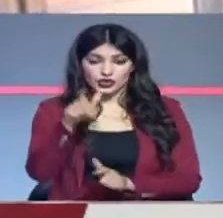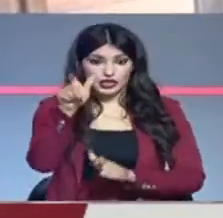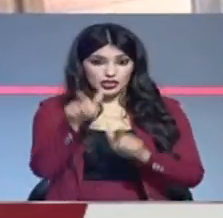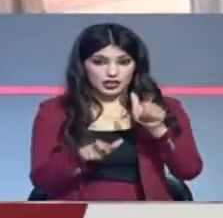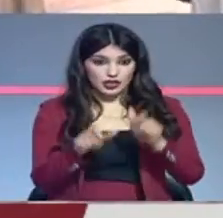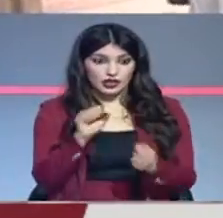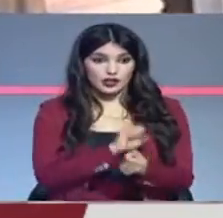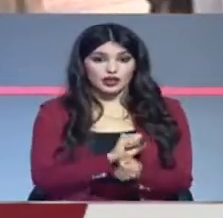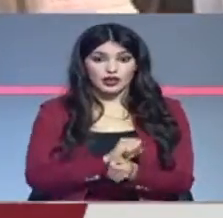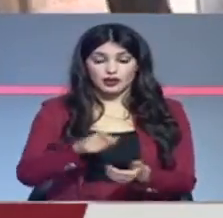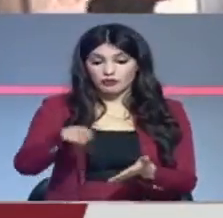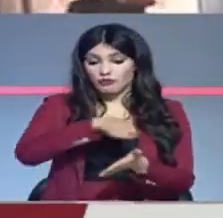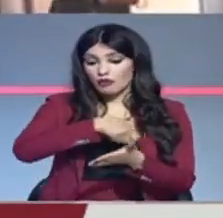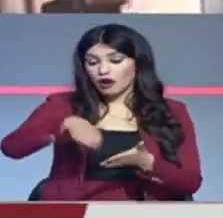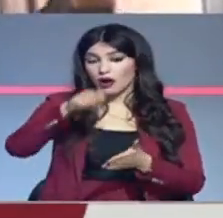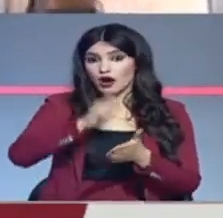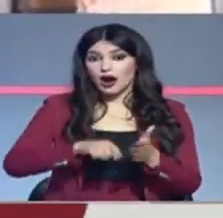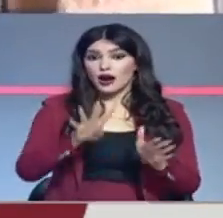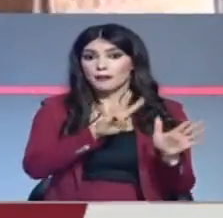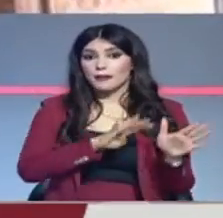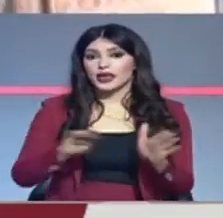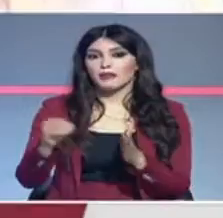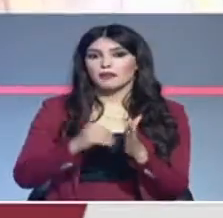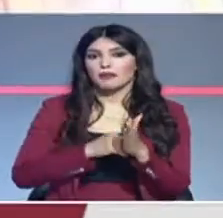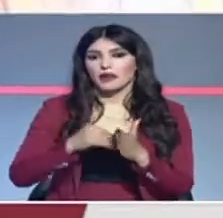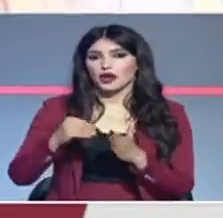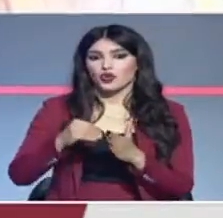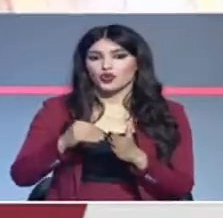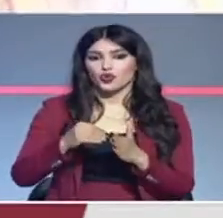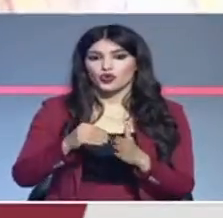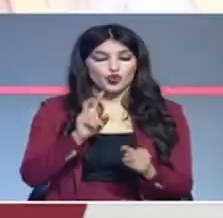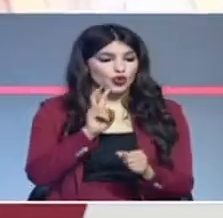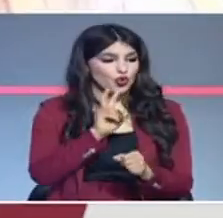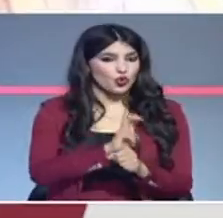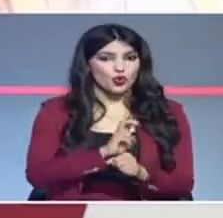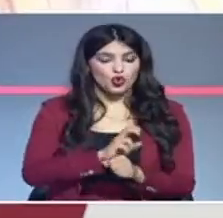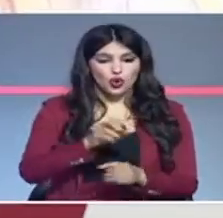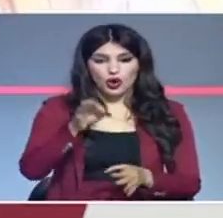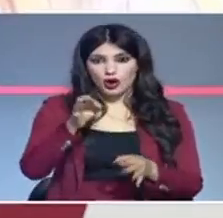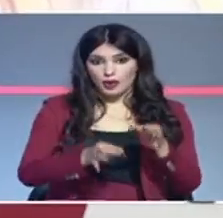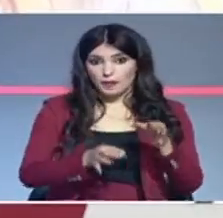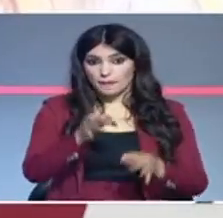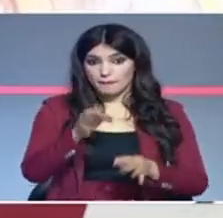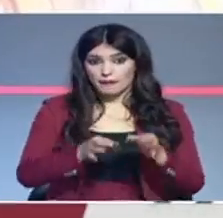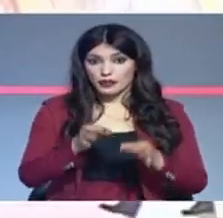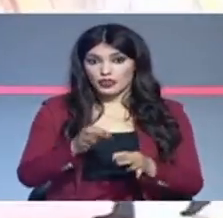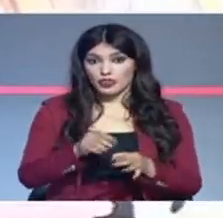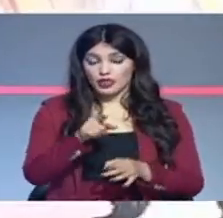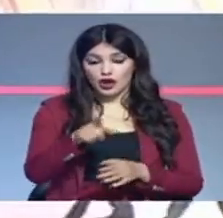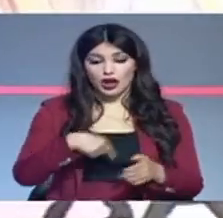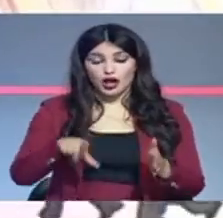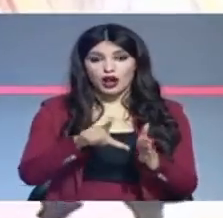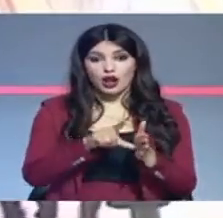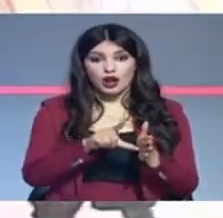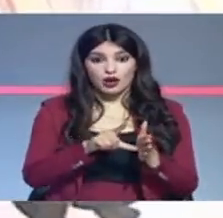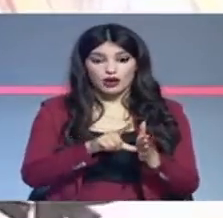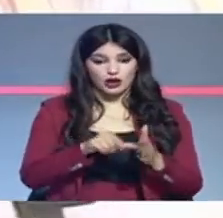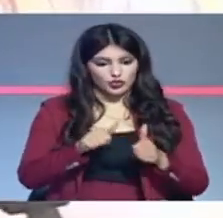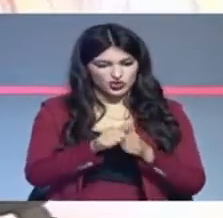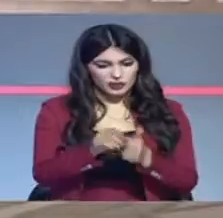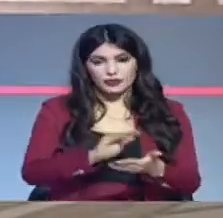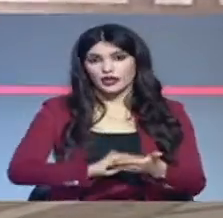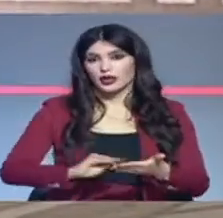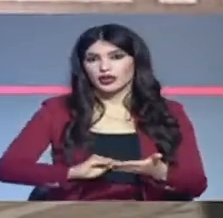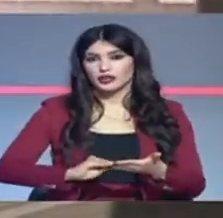بمبلغ قدره اربعون مليون دينار ووقف محاكمه بقيه المتهمين بموجب قانون المصالحه الاداريه